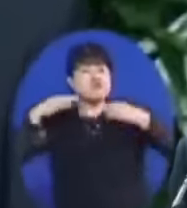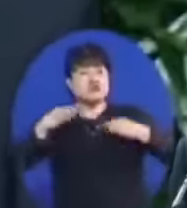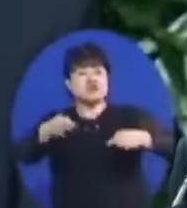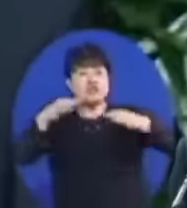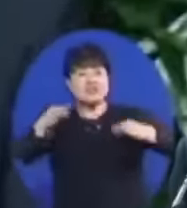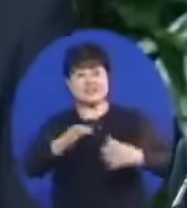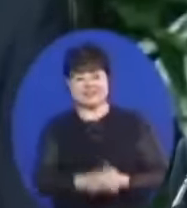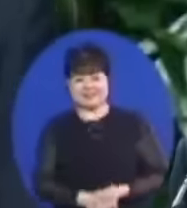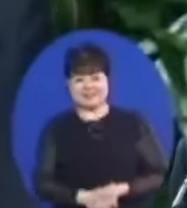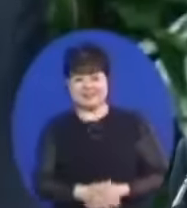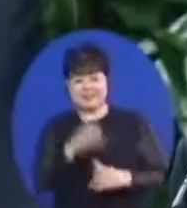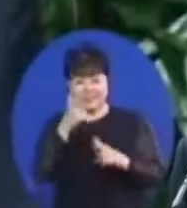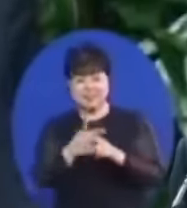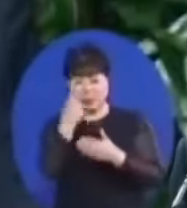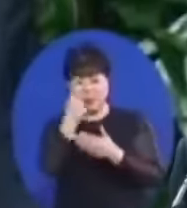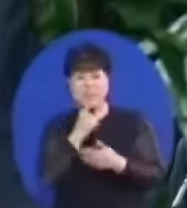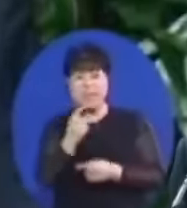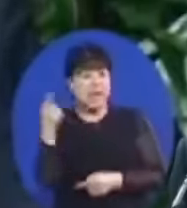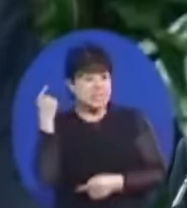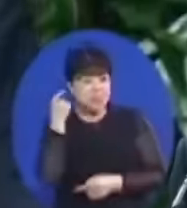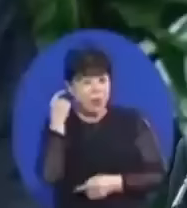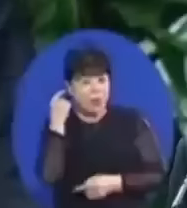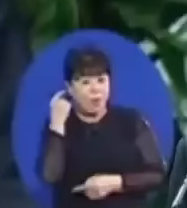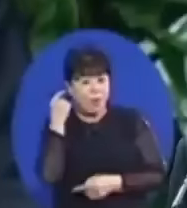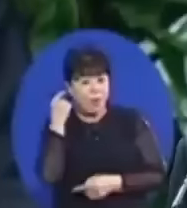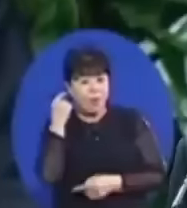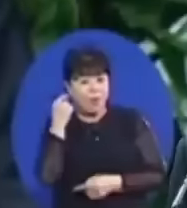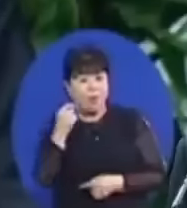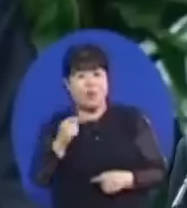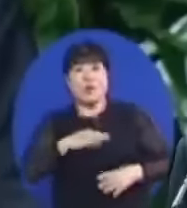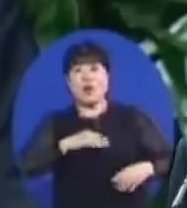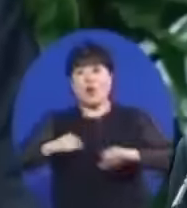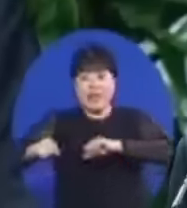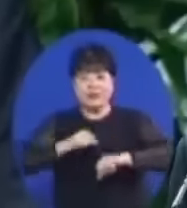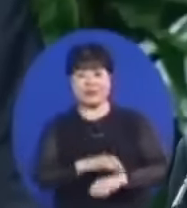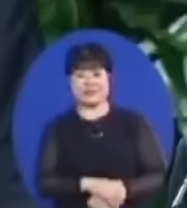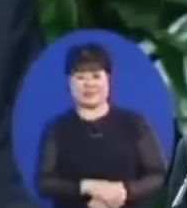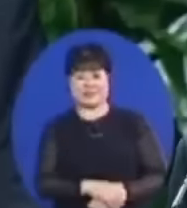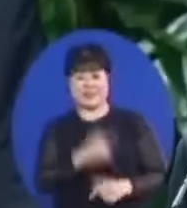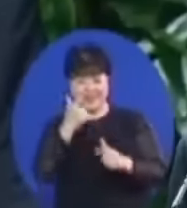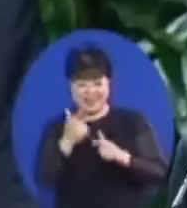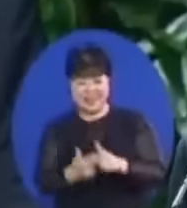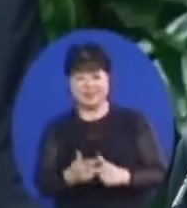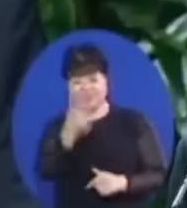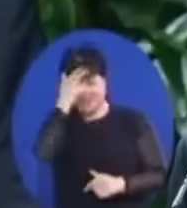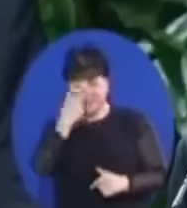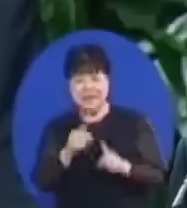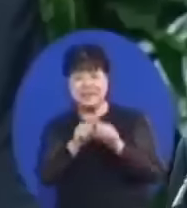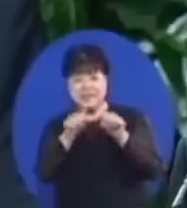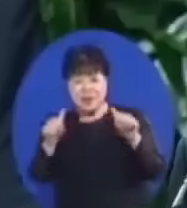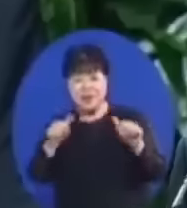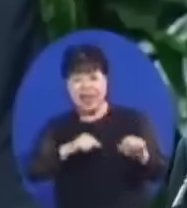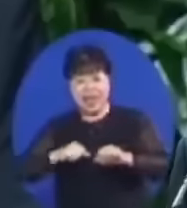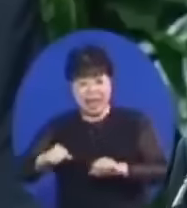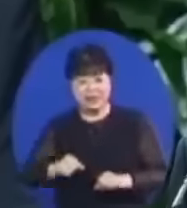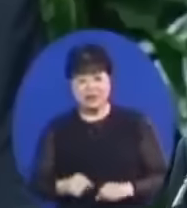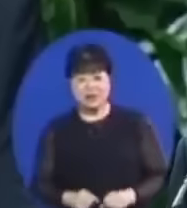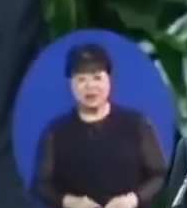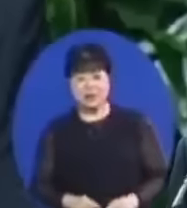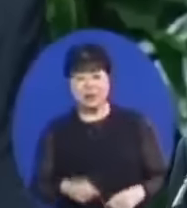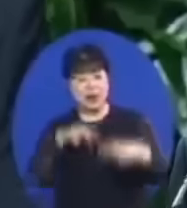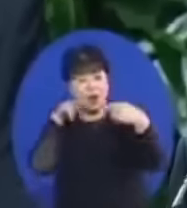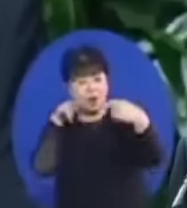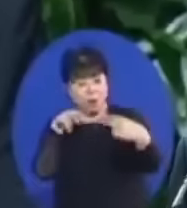부르짖었는데 그가 예수님이 오라는 말을 듣자 놀라운 행동을 했습니다. 예수님은 바디메오의 그 행위를 가만히